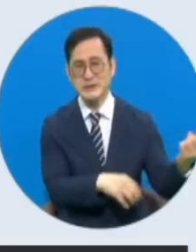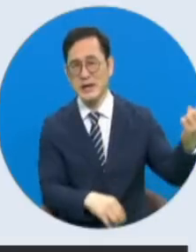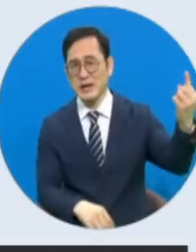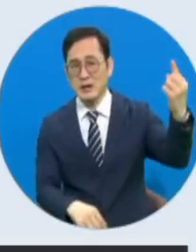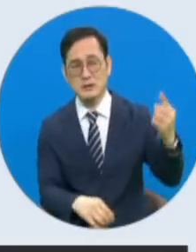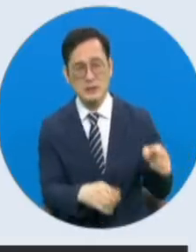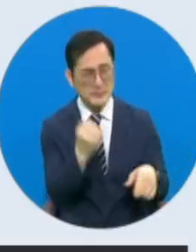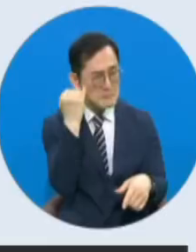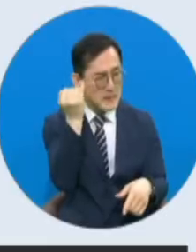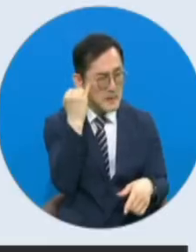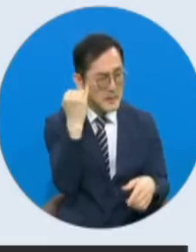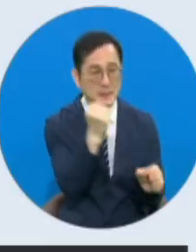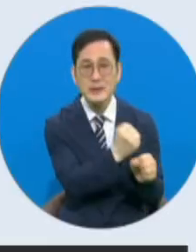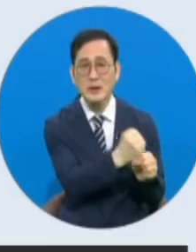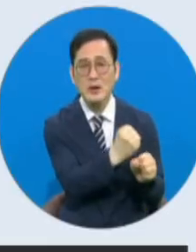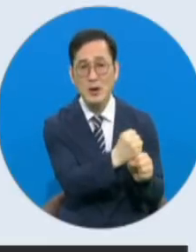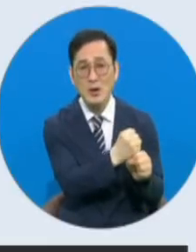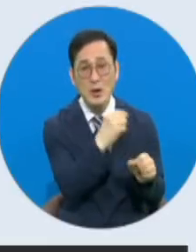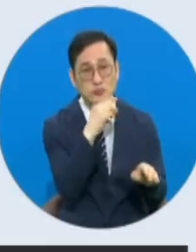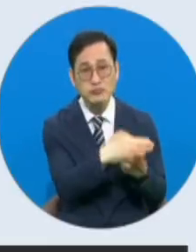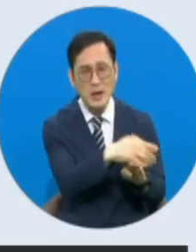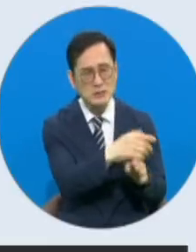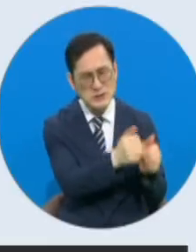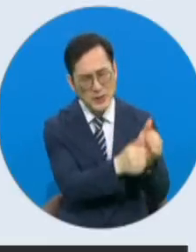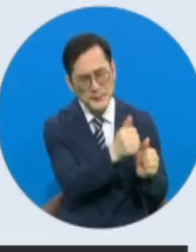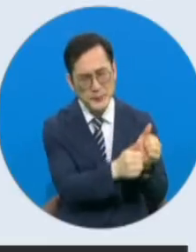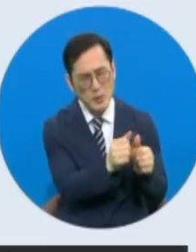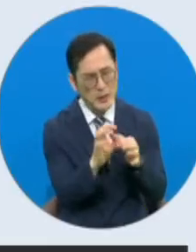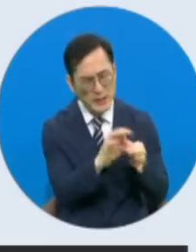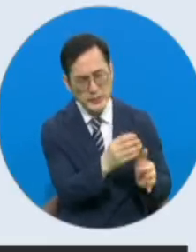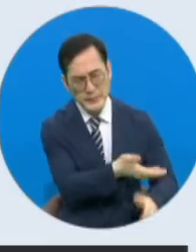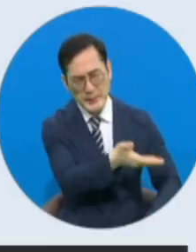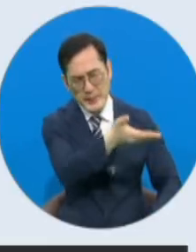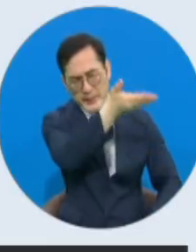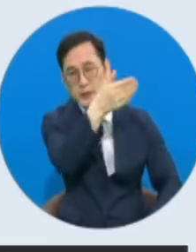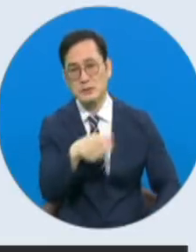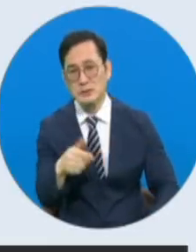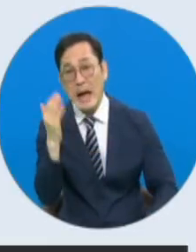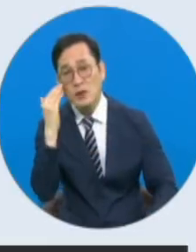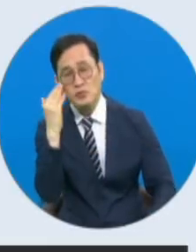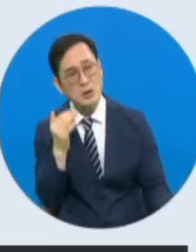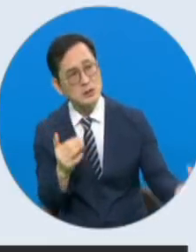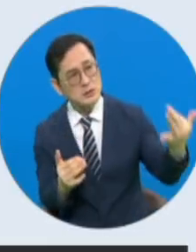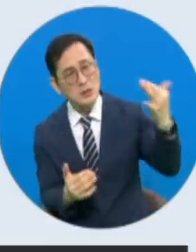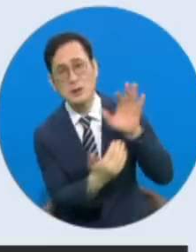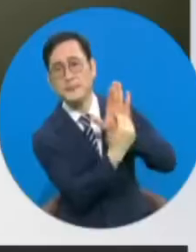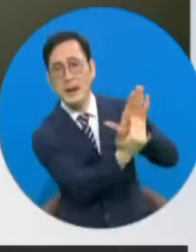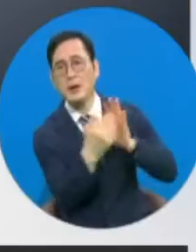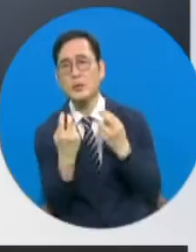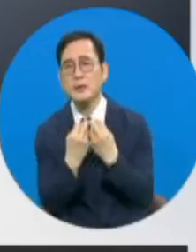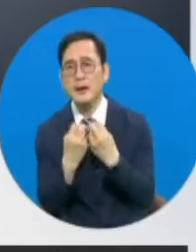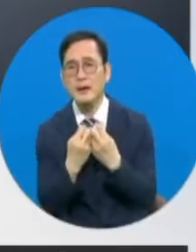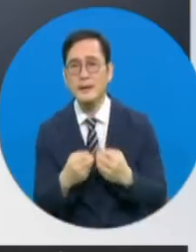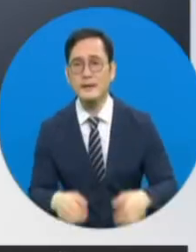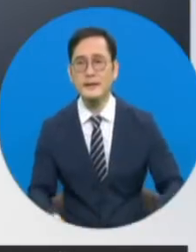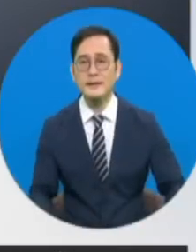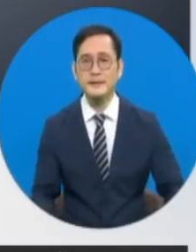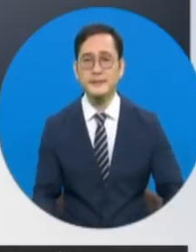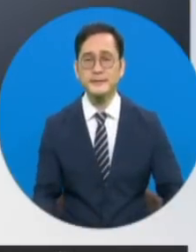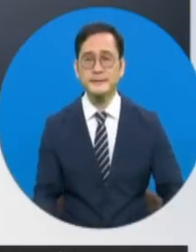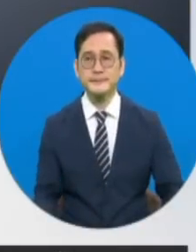미사일을 개발했고 그동안 시험 봤을 때도 되게 많이 했습니다 그럼 이런 미사일을 우리가 어떻게 대응해야 될 것이냐가 가장 문제인데